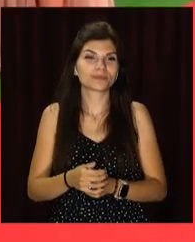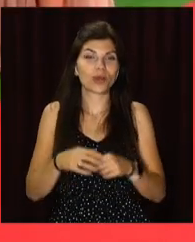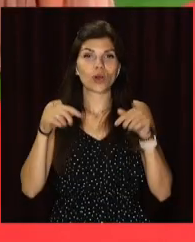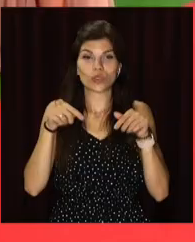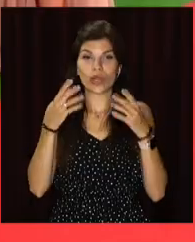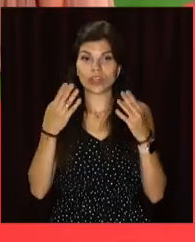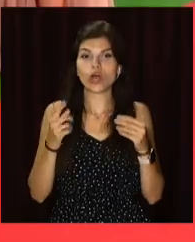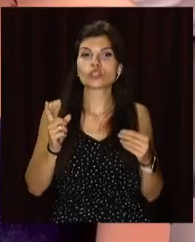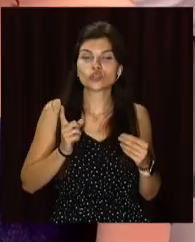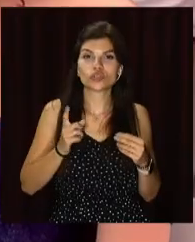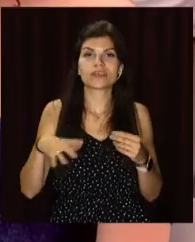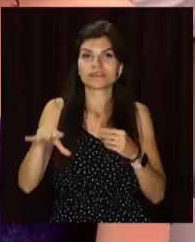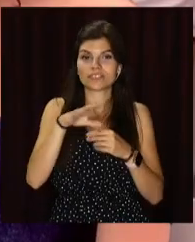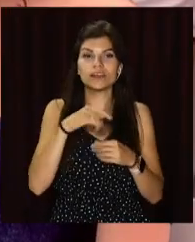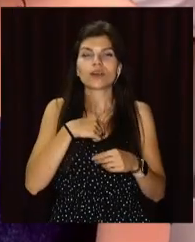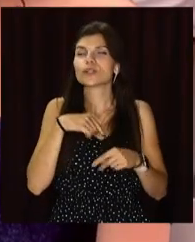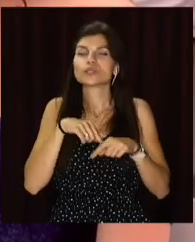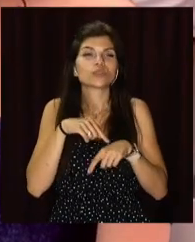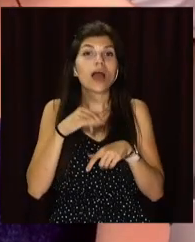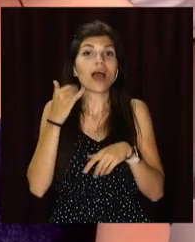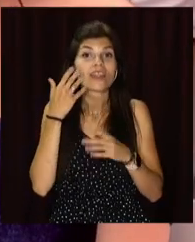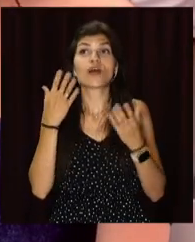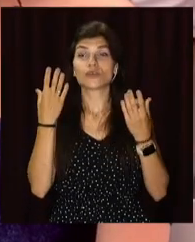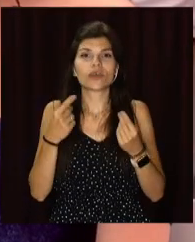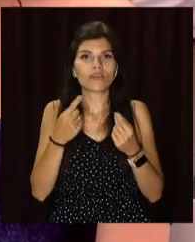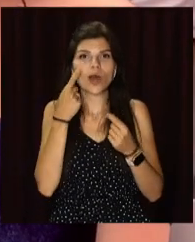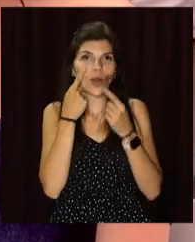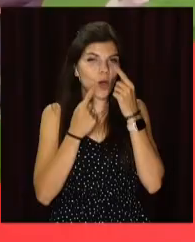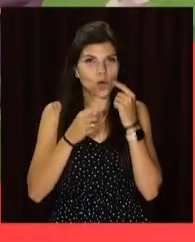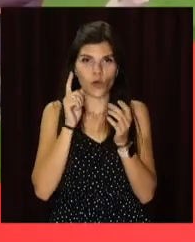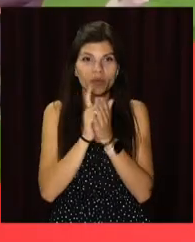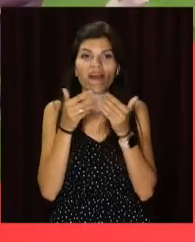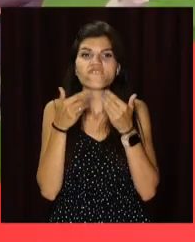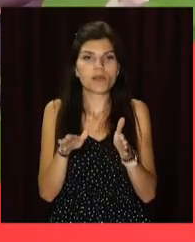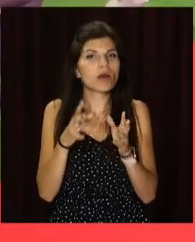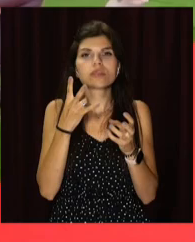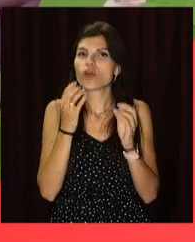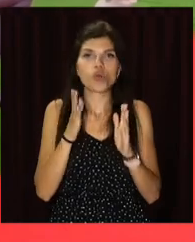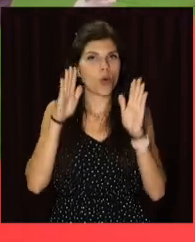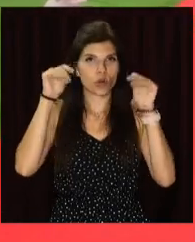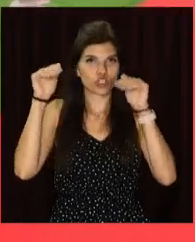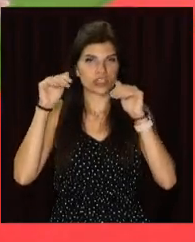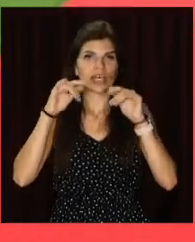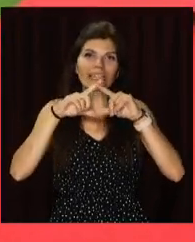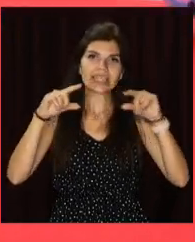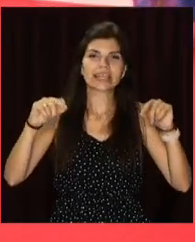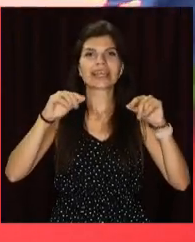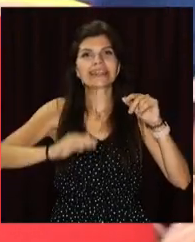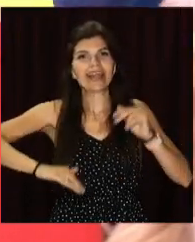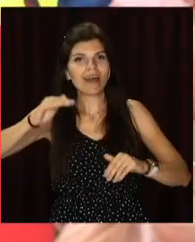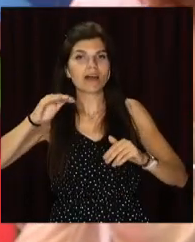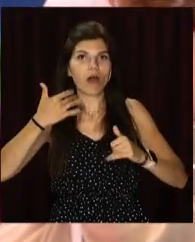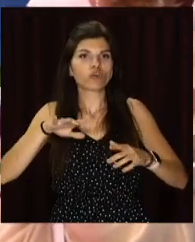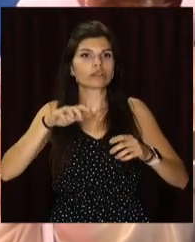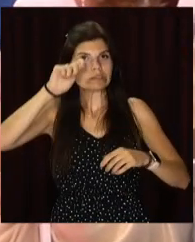Цього дня чекають з нетерпінням та в передчутті, а коли він настає, не стримують сліз. Випускний не лише прощання з дитинством та школою, а й старт нового